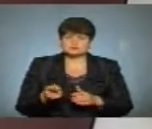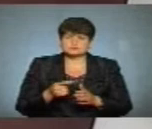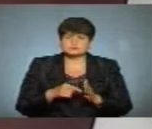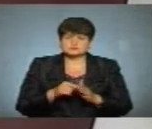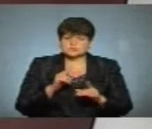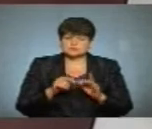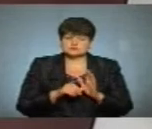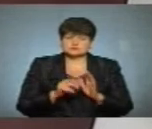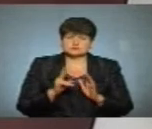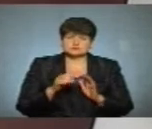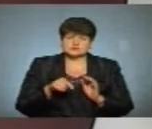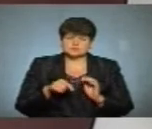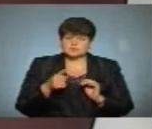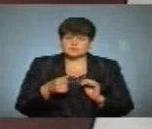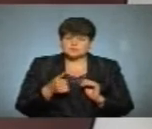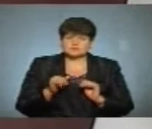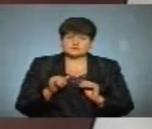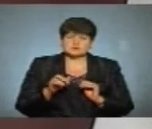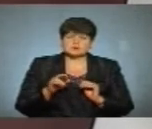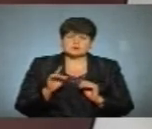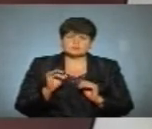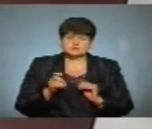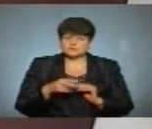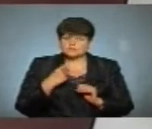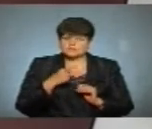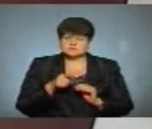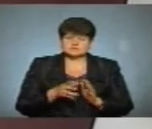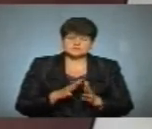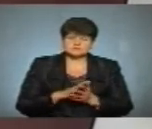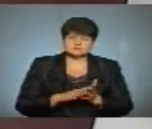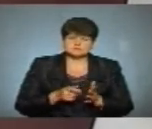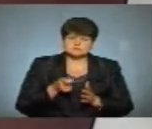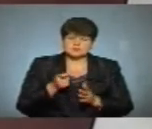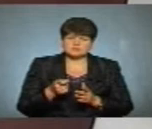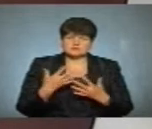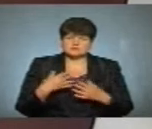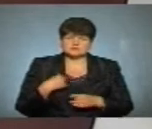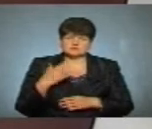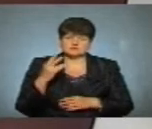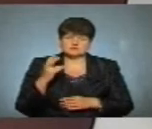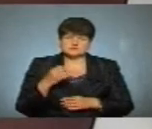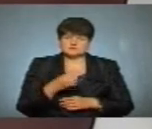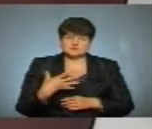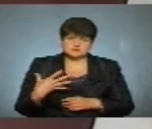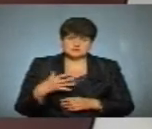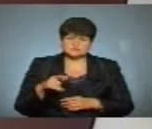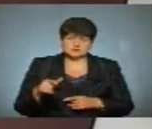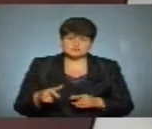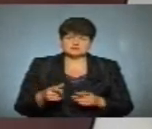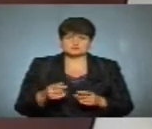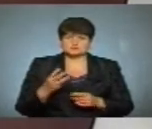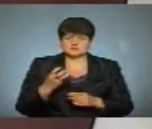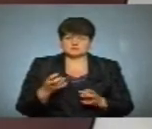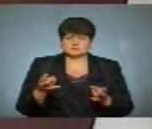ради 6 квітня цього року. Ірина Яремчук каже, за її петицію уже проголосували 215 осіб із 300 необхідних.